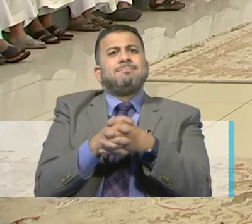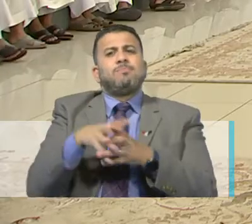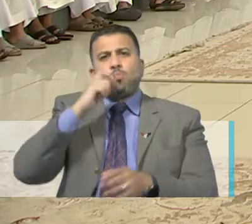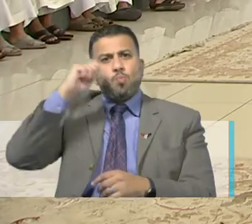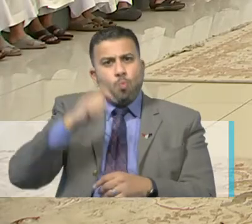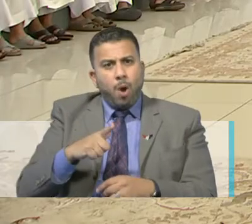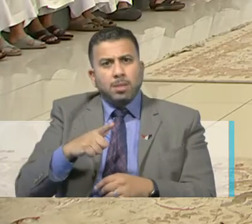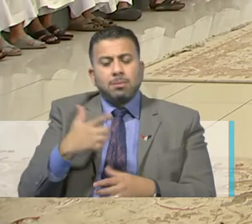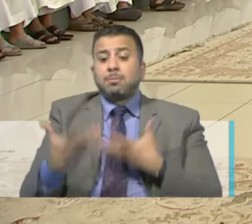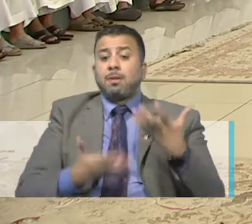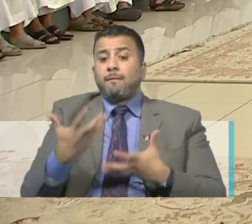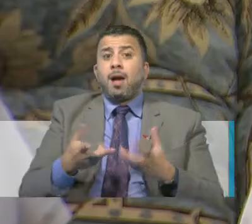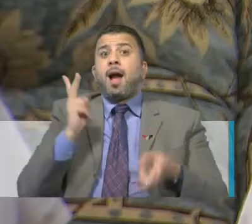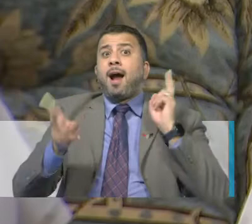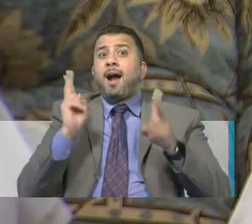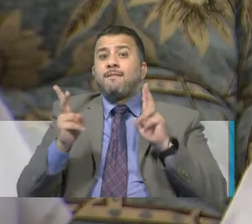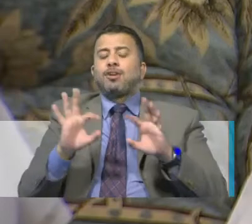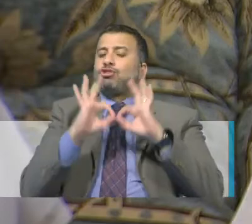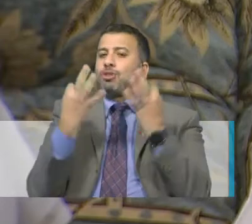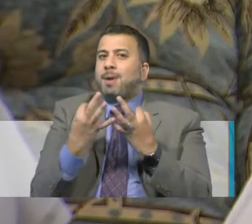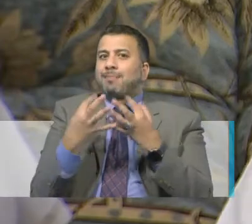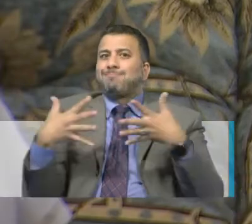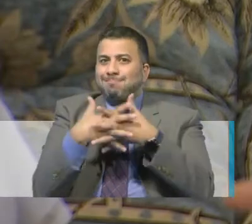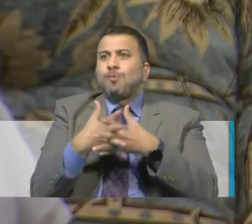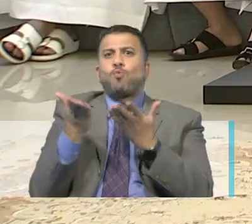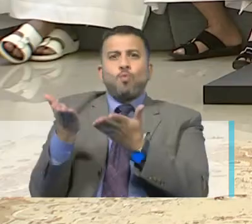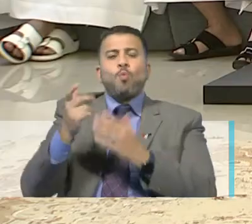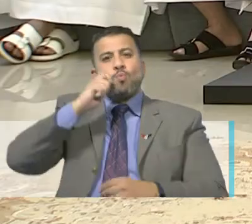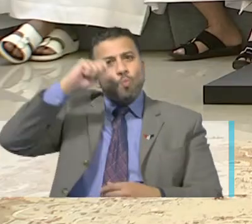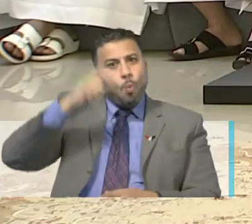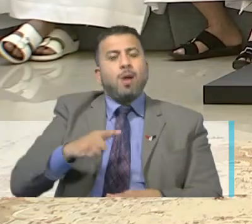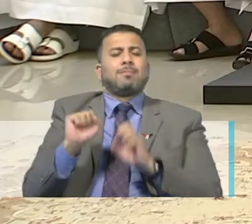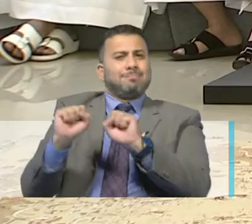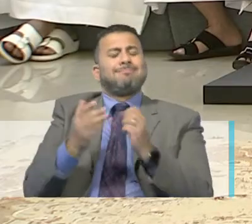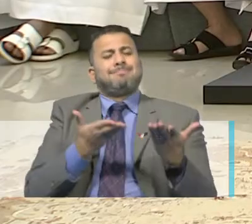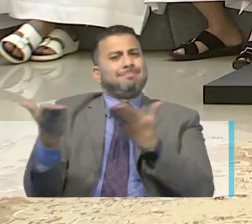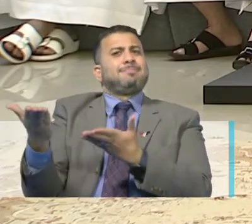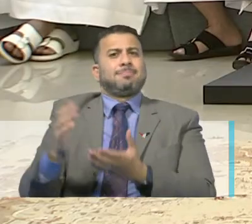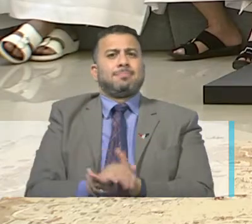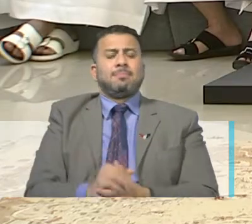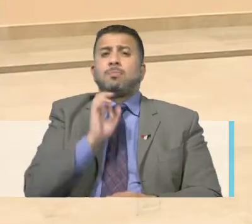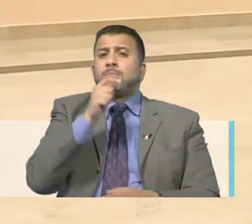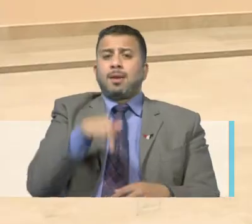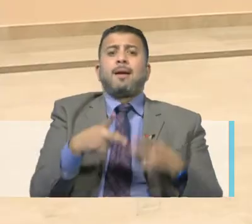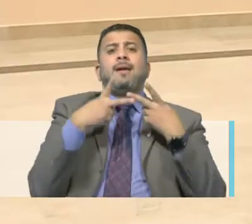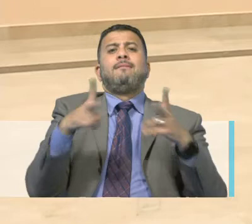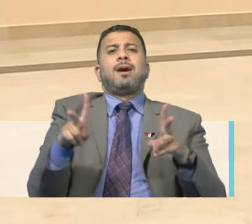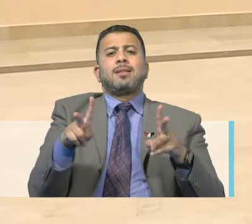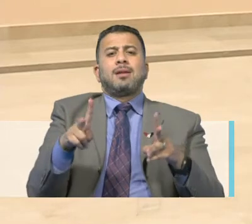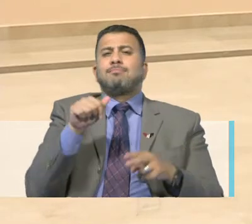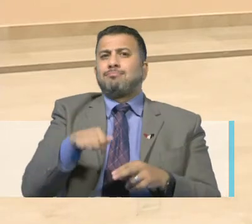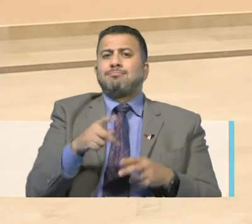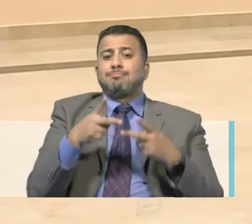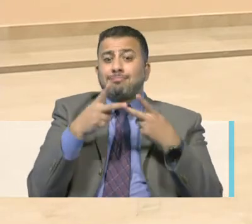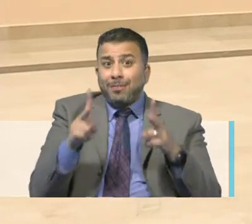الأهالي وتفعيل المناسبات الاجتماعية للمواطنين. يأتي افتتاح مجلس ضاحية